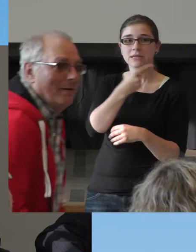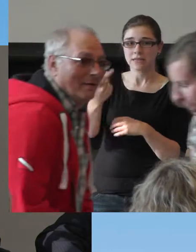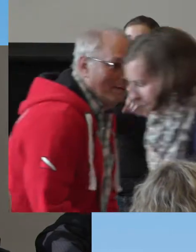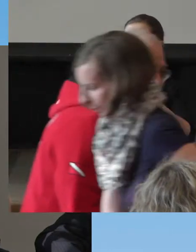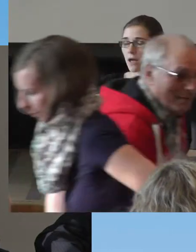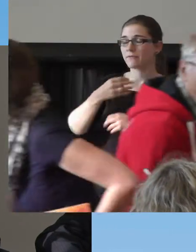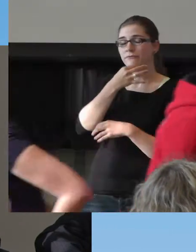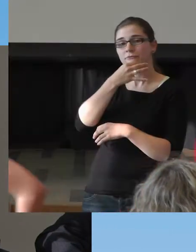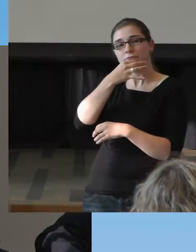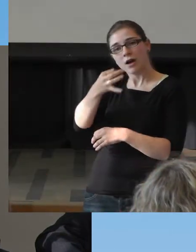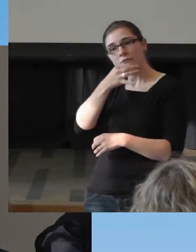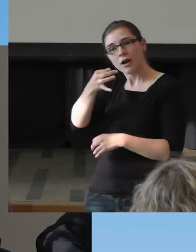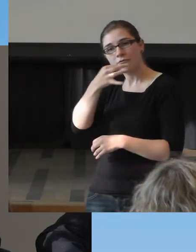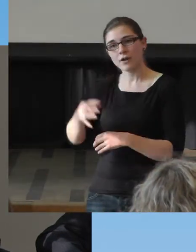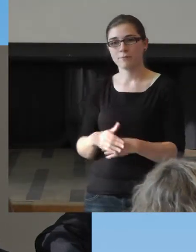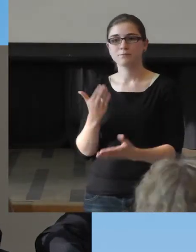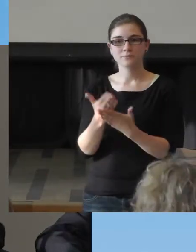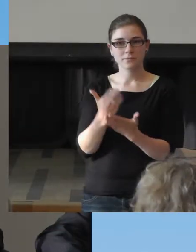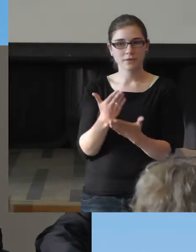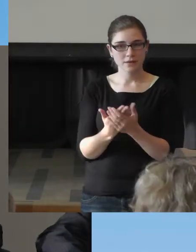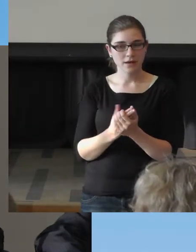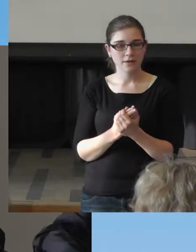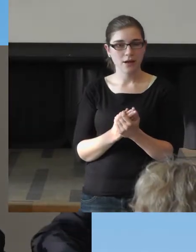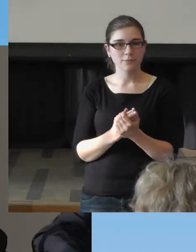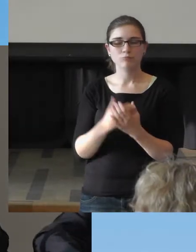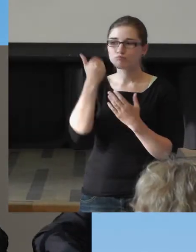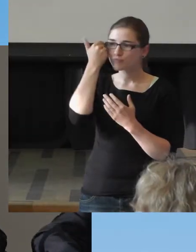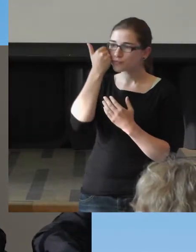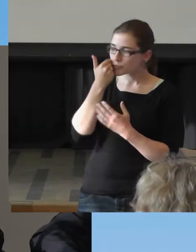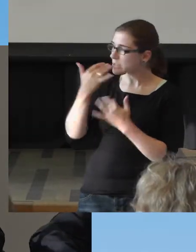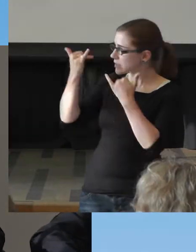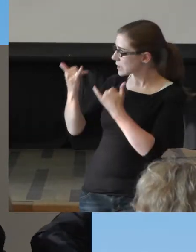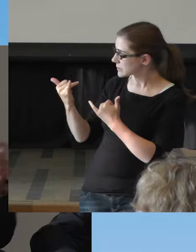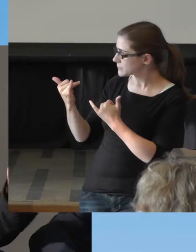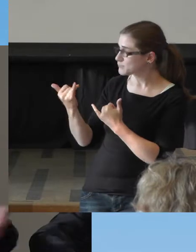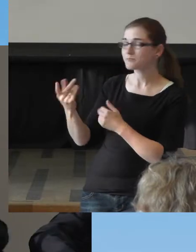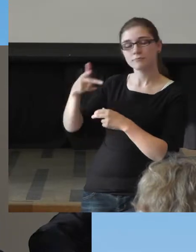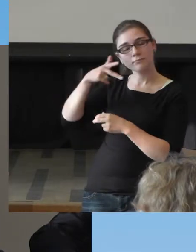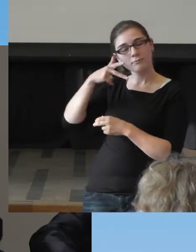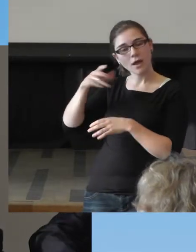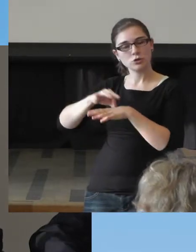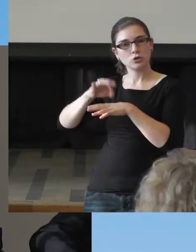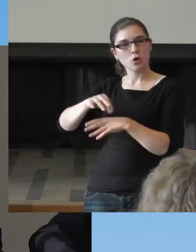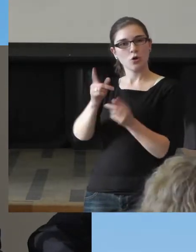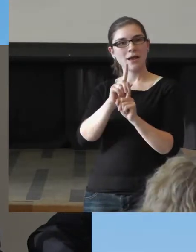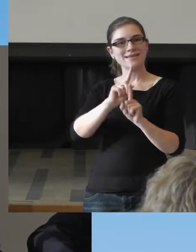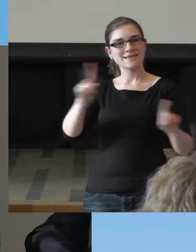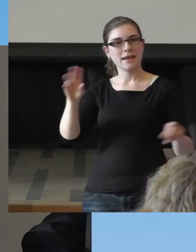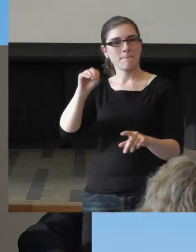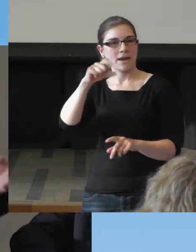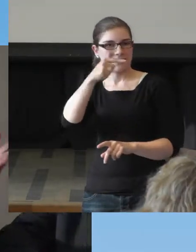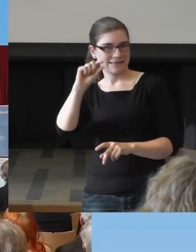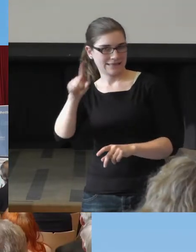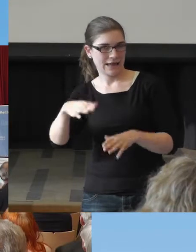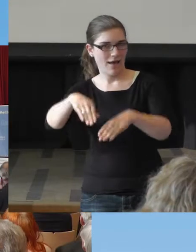stellen können. Deswegen möchte ich gleich Herrn Dr. Niemetz bitte bitten, zu beginnen, damit Zeit übrig bleibt. Ganz einfach.